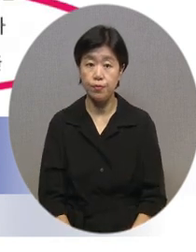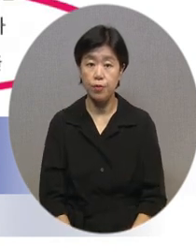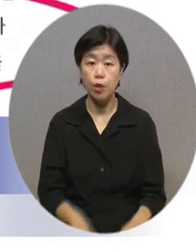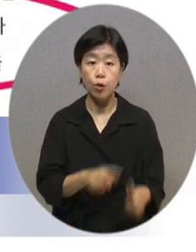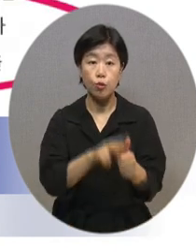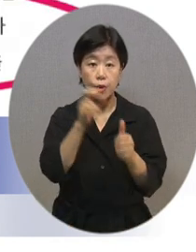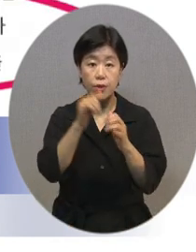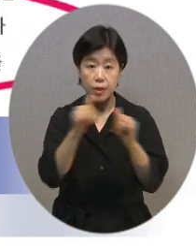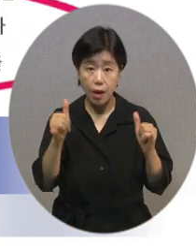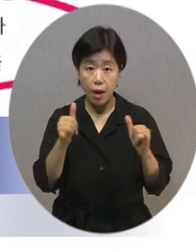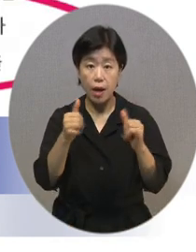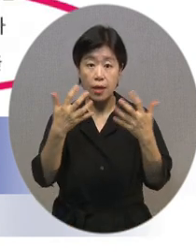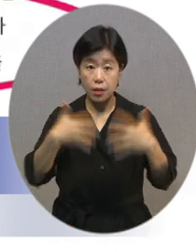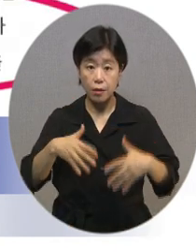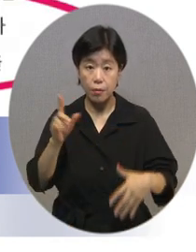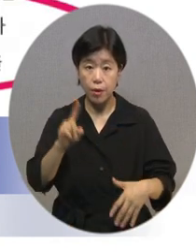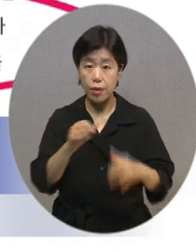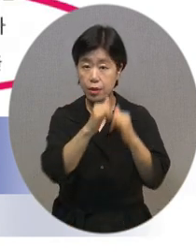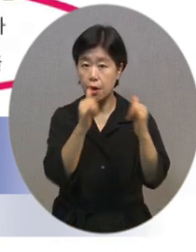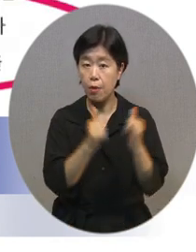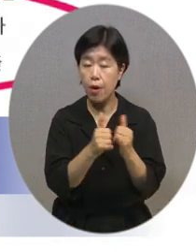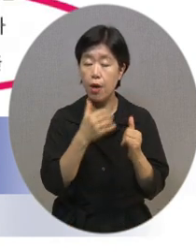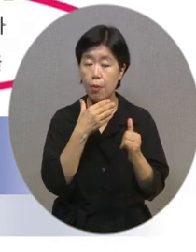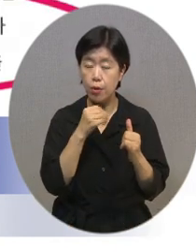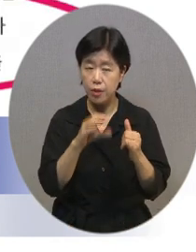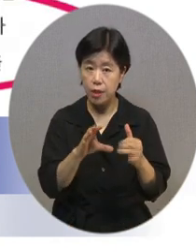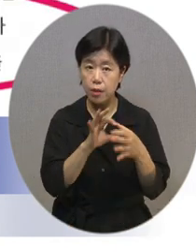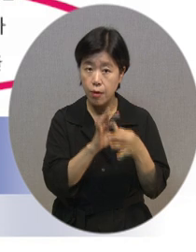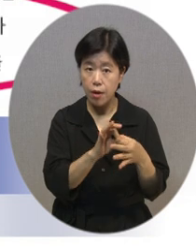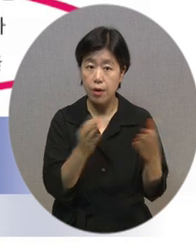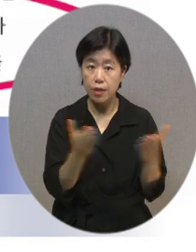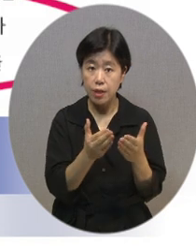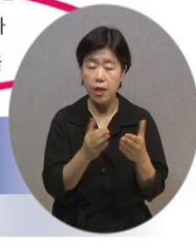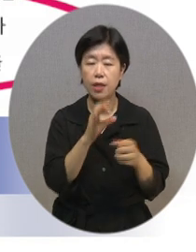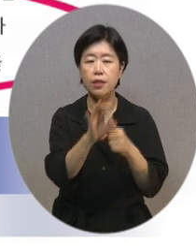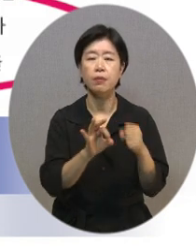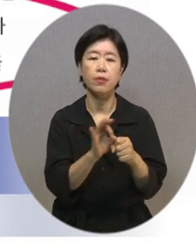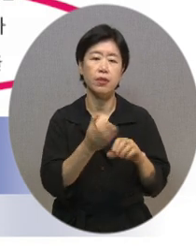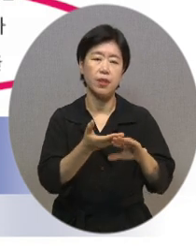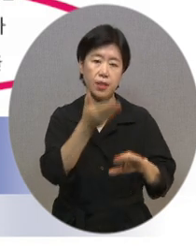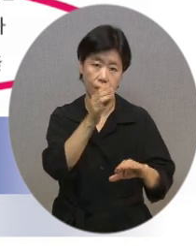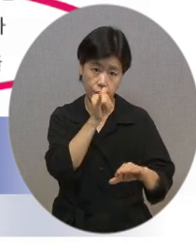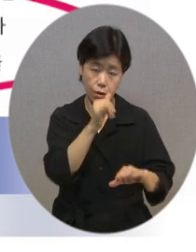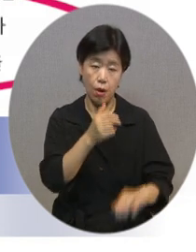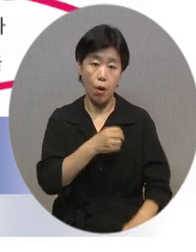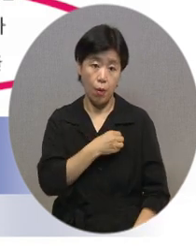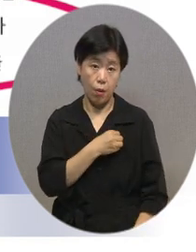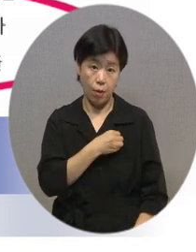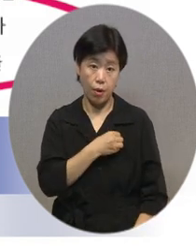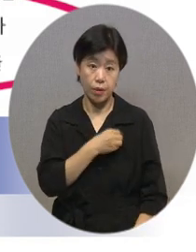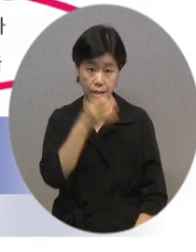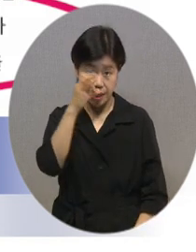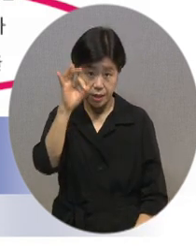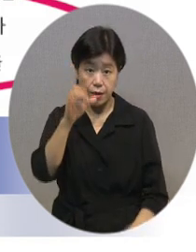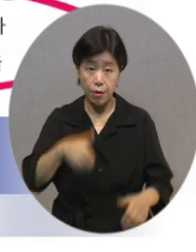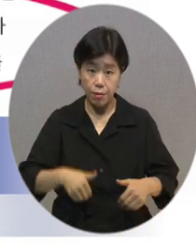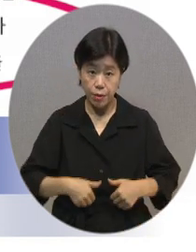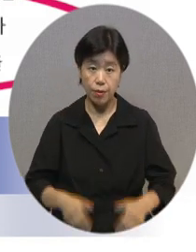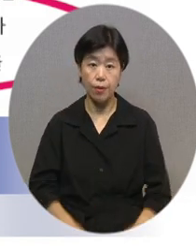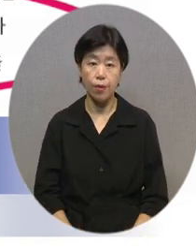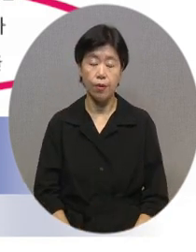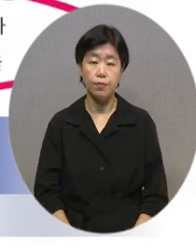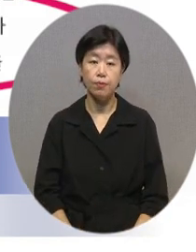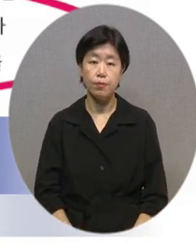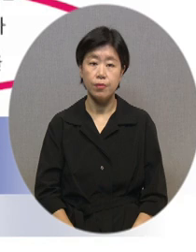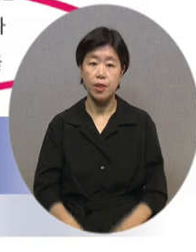자격은 사회복지 관련 경력이 10년 이상인 한국 사회복지 공제회 정회원으로 공익적 기관의 장이나